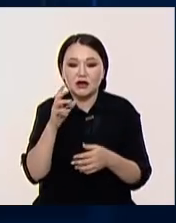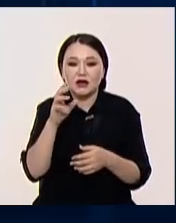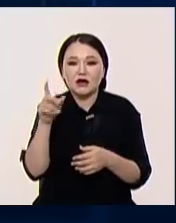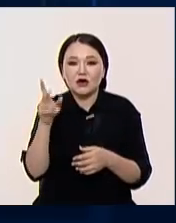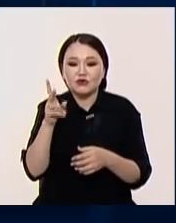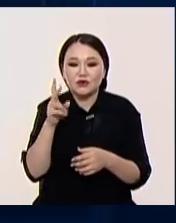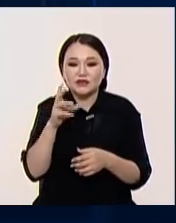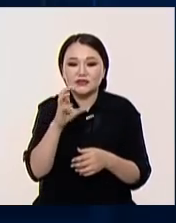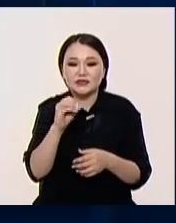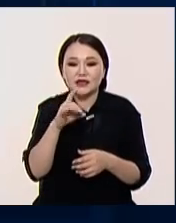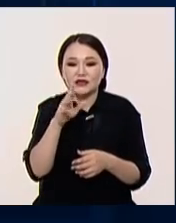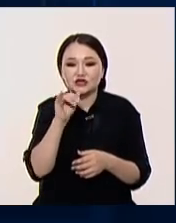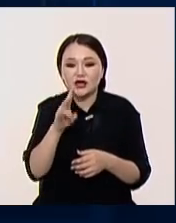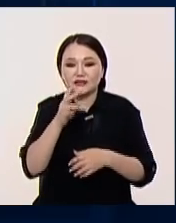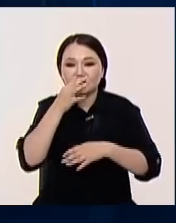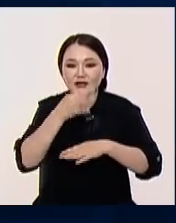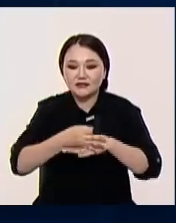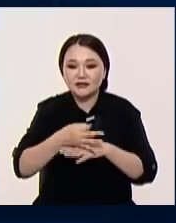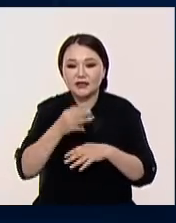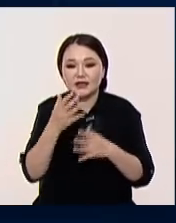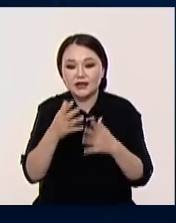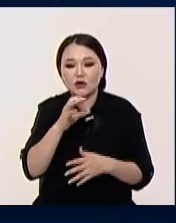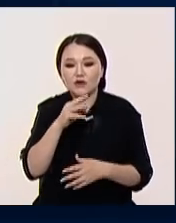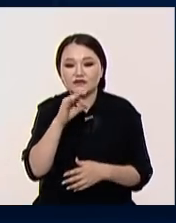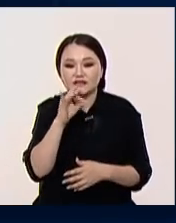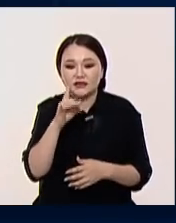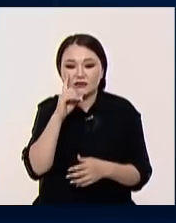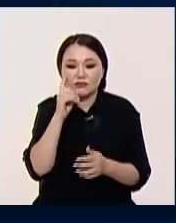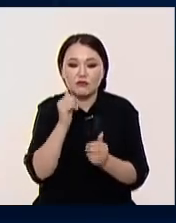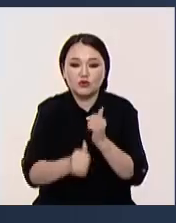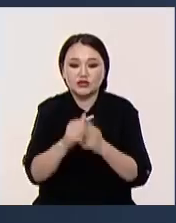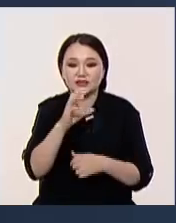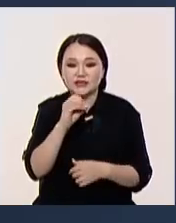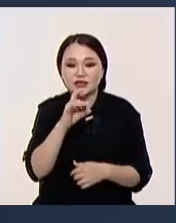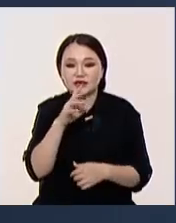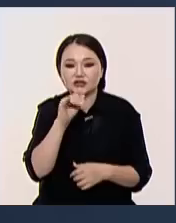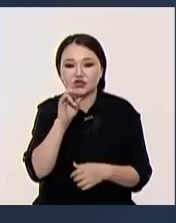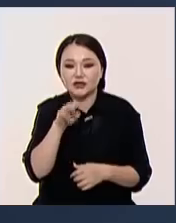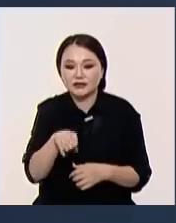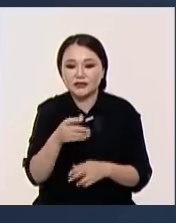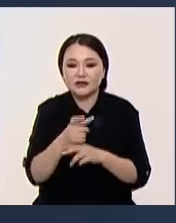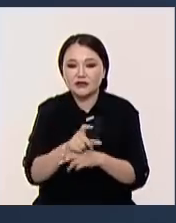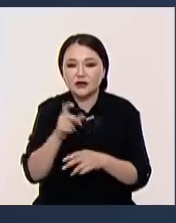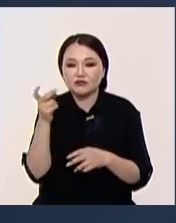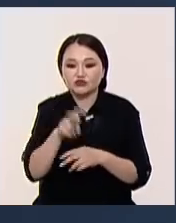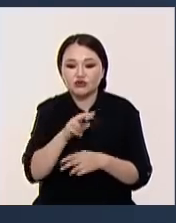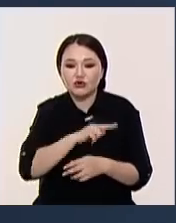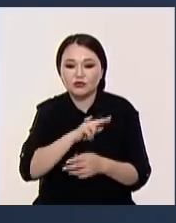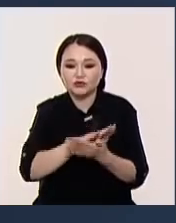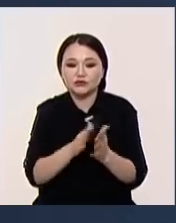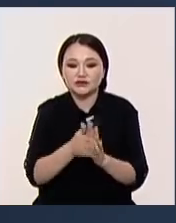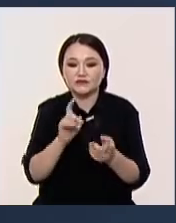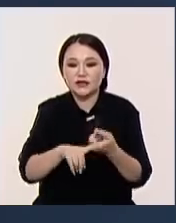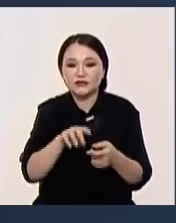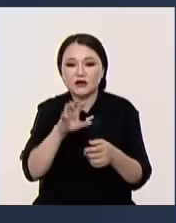жаңағы сержанттар, болмаса офицерлер, бірақ көбінесе сол сержанттар. Сіздіңше осы әскердегі әлімжеттікті түбегейлі